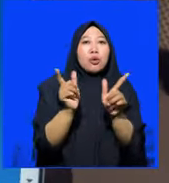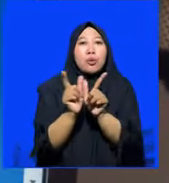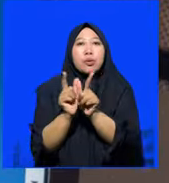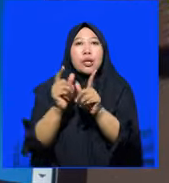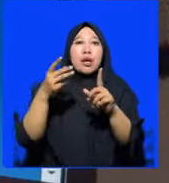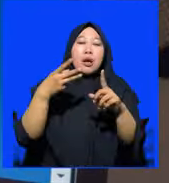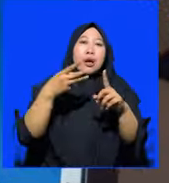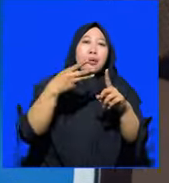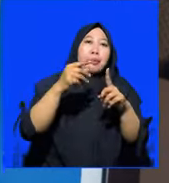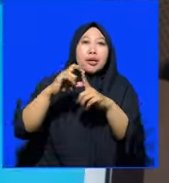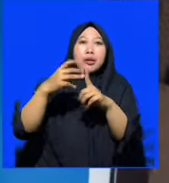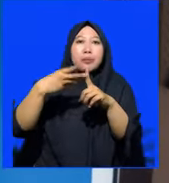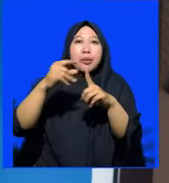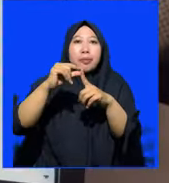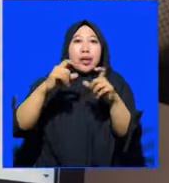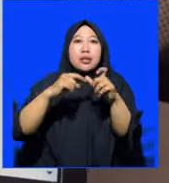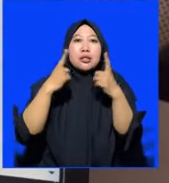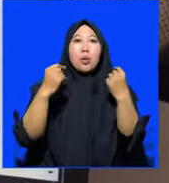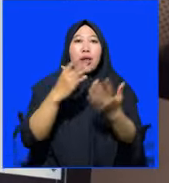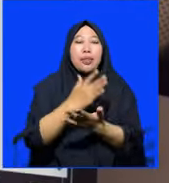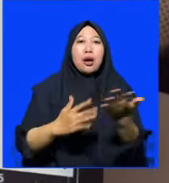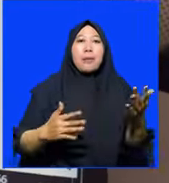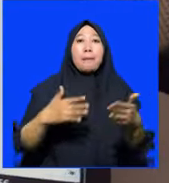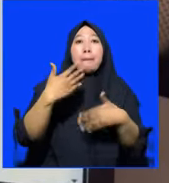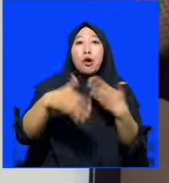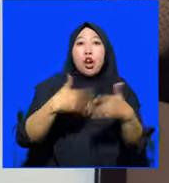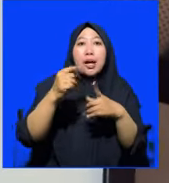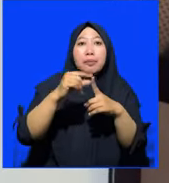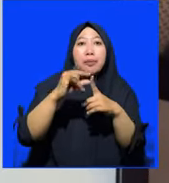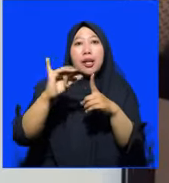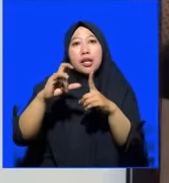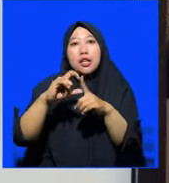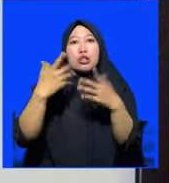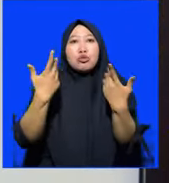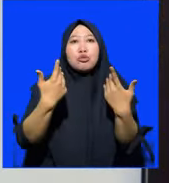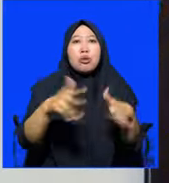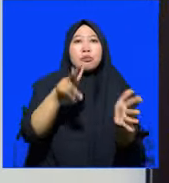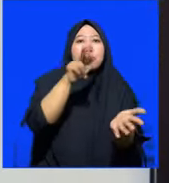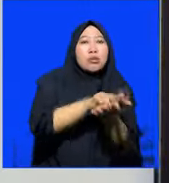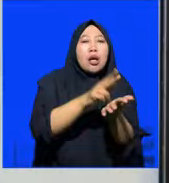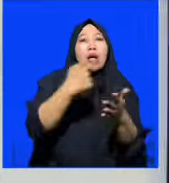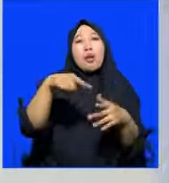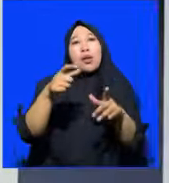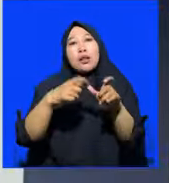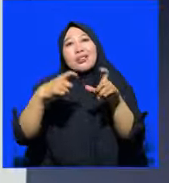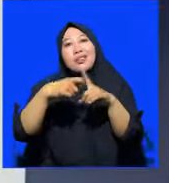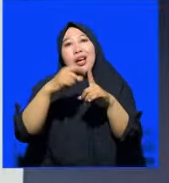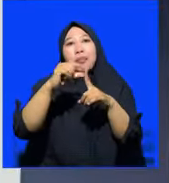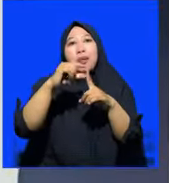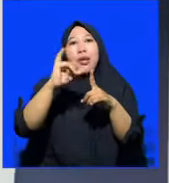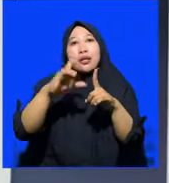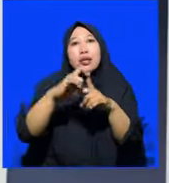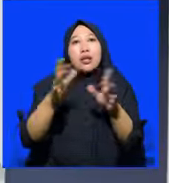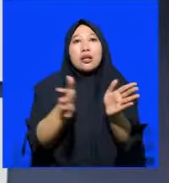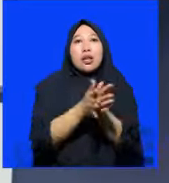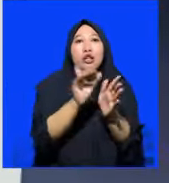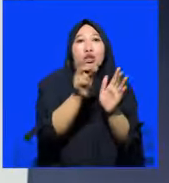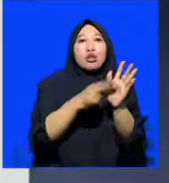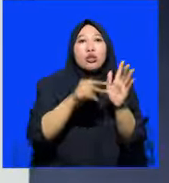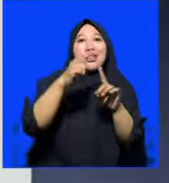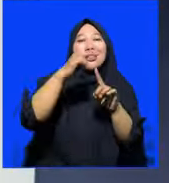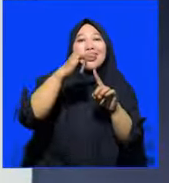BPS Provinsi Jawa Tengah. Pengelolaan PPID telah ditetapkan melalui SK PPID dan unit pendukung PPID